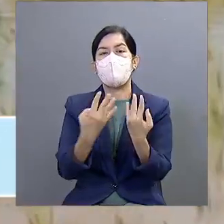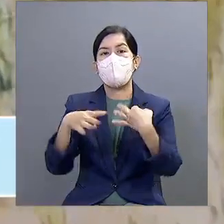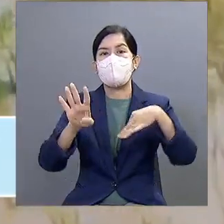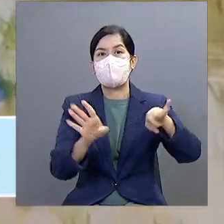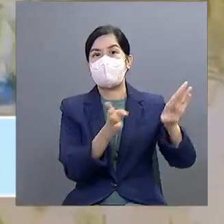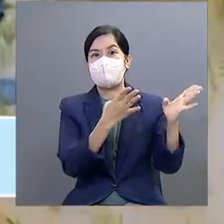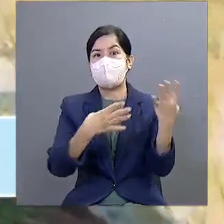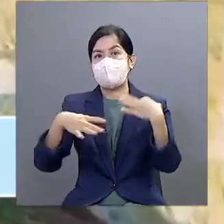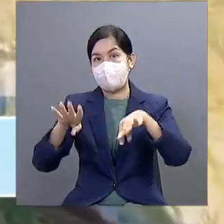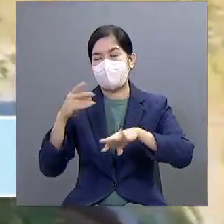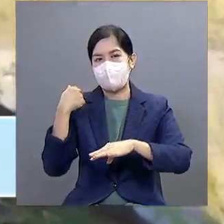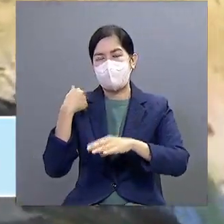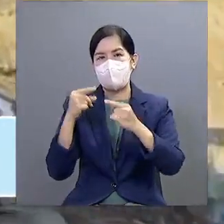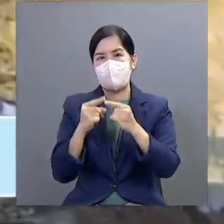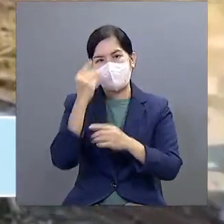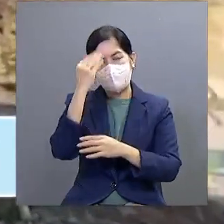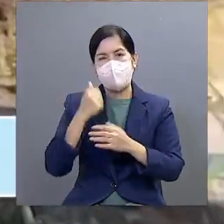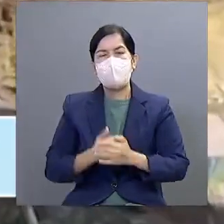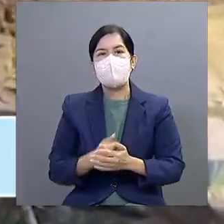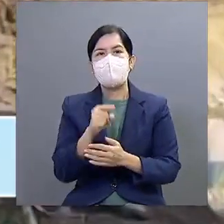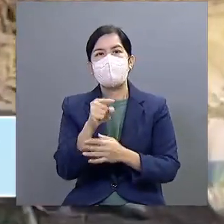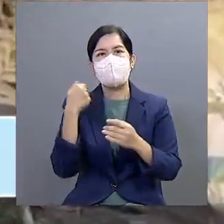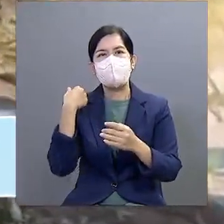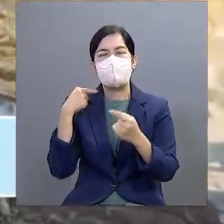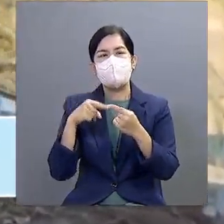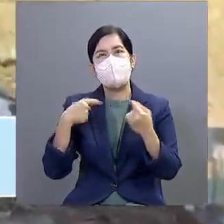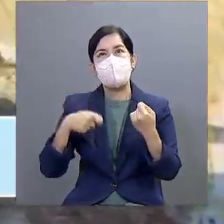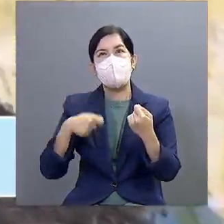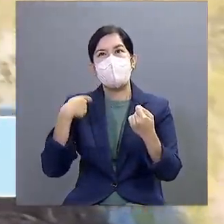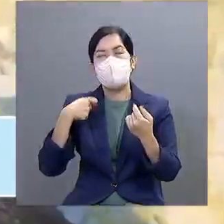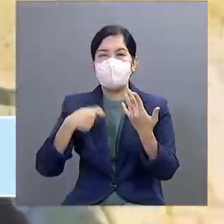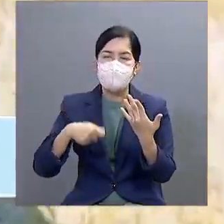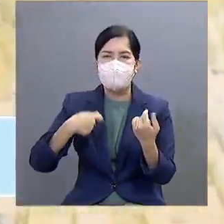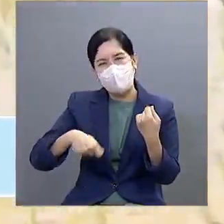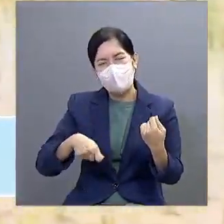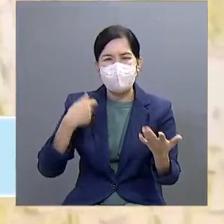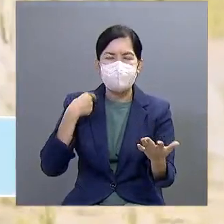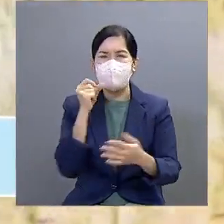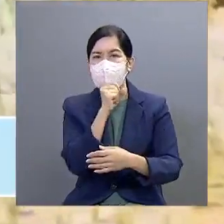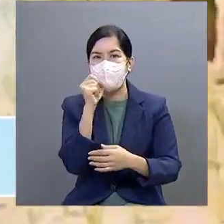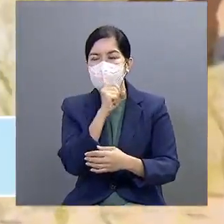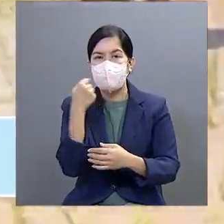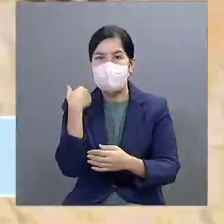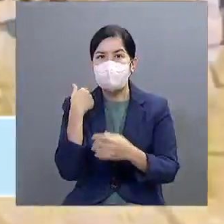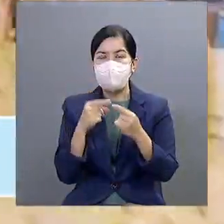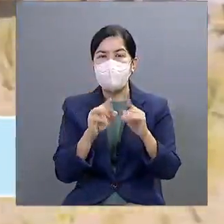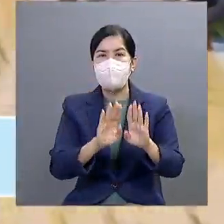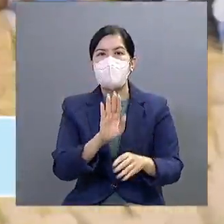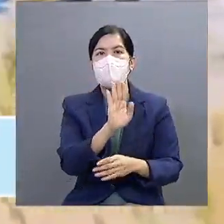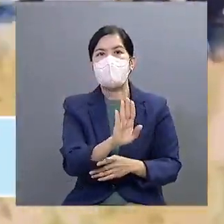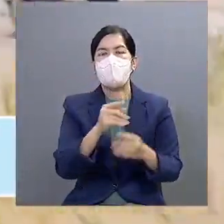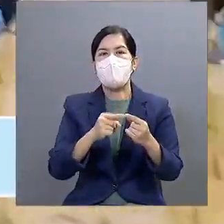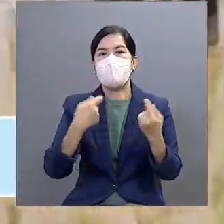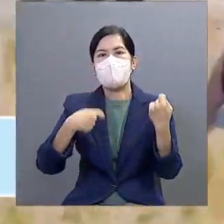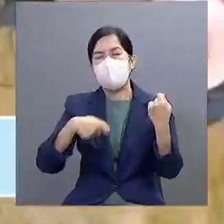มที่ยกขบวนมาบรรเลงให้กับผู้ลงแขกดำนาได้ฟังก็จะมีทั้งศิลปะรำโทนและเพลงสมัยปัจจุบันค่ะ